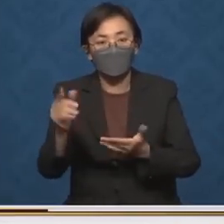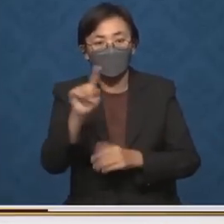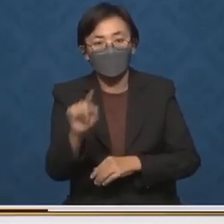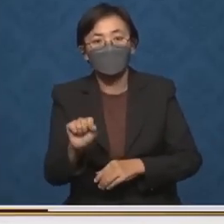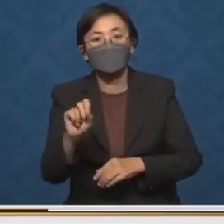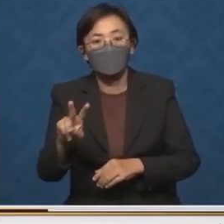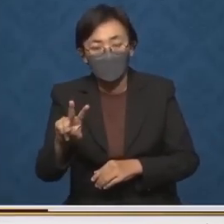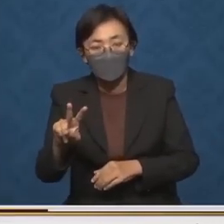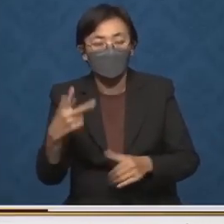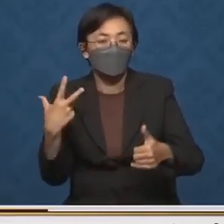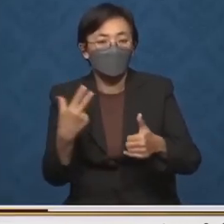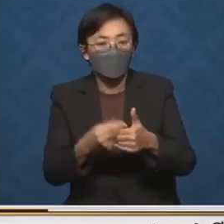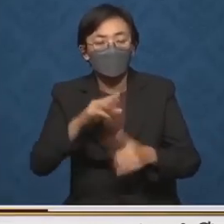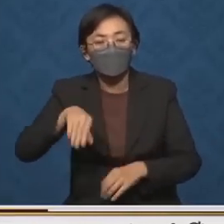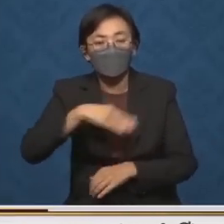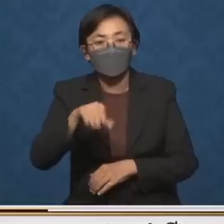ส